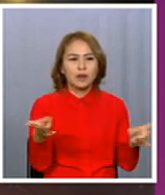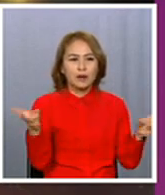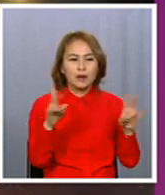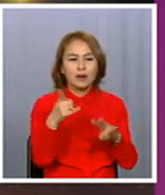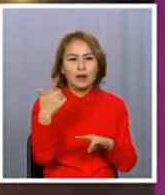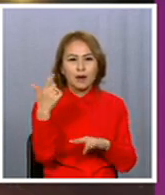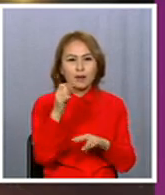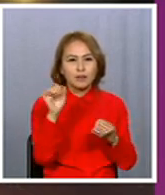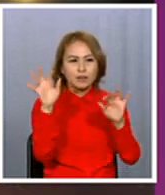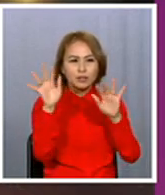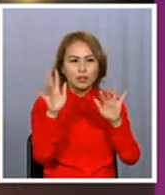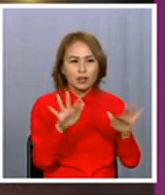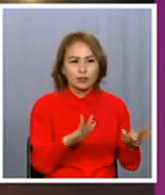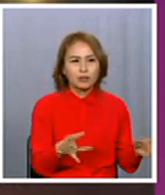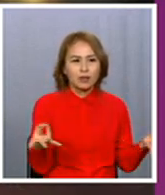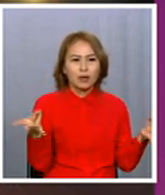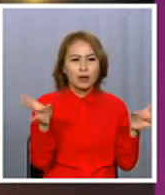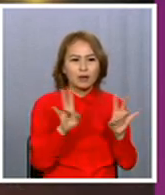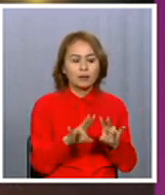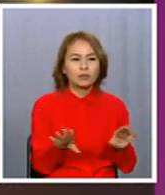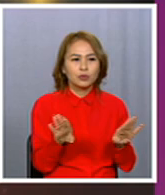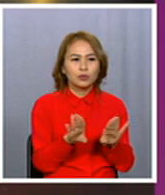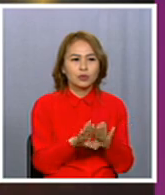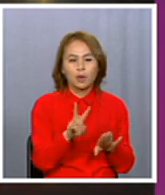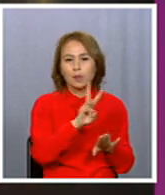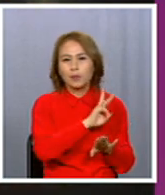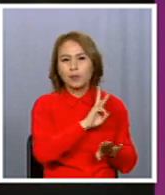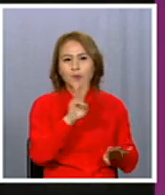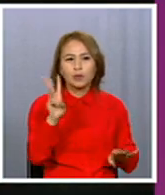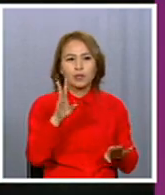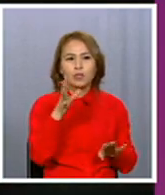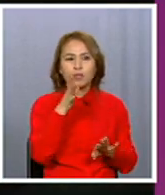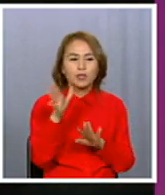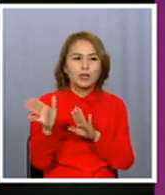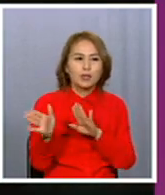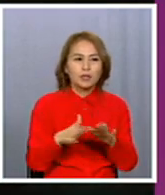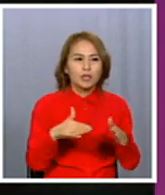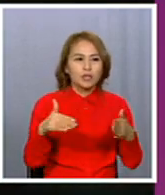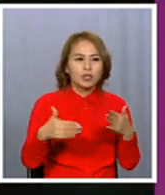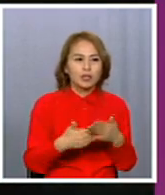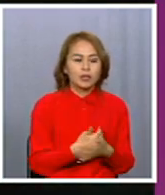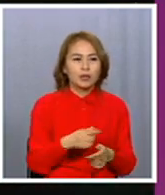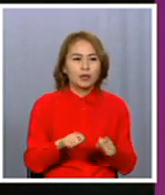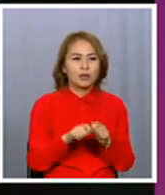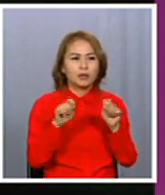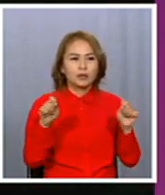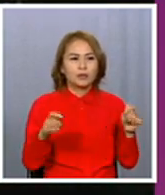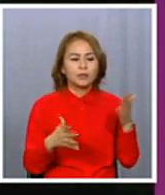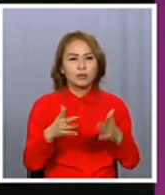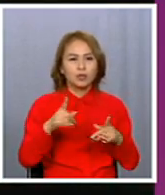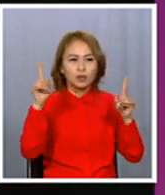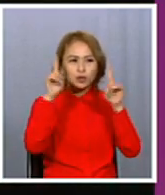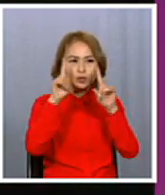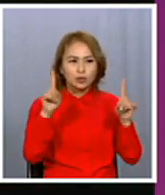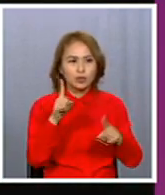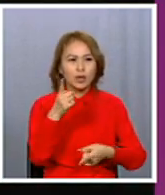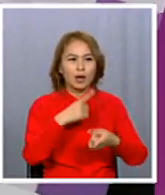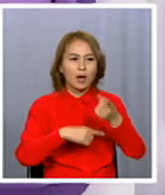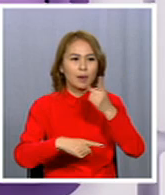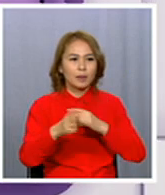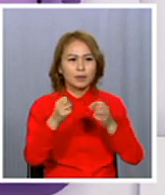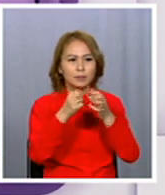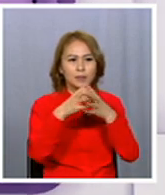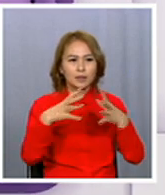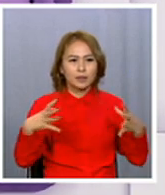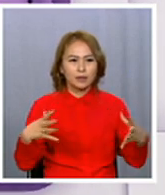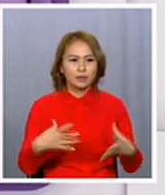шаң түрінде ғарышта қалқып жүреді де, миллиондаған жылдан соң жаңа ғаламшар не жаңа жұлдыз ретінде қайтадан бірігеді.